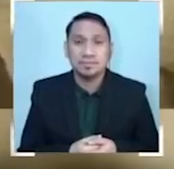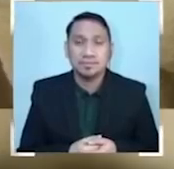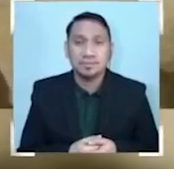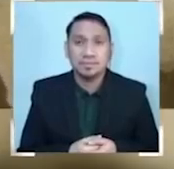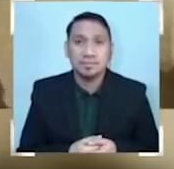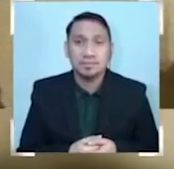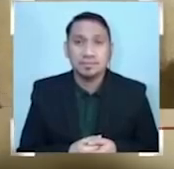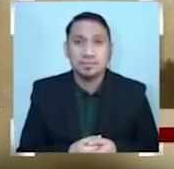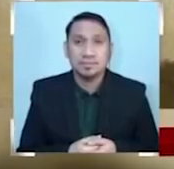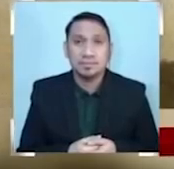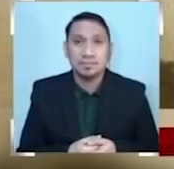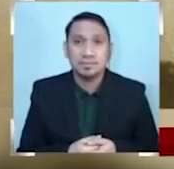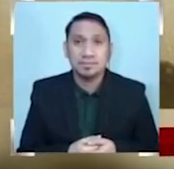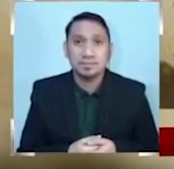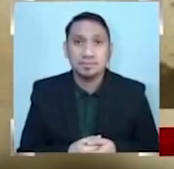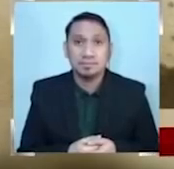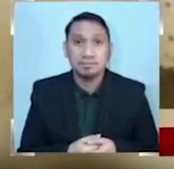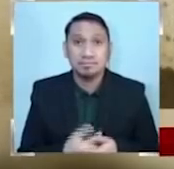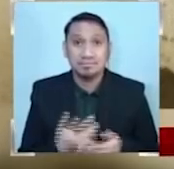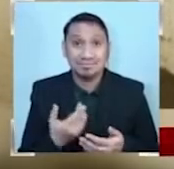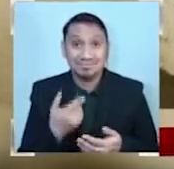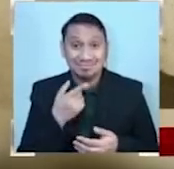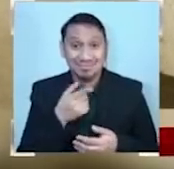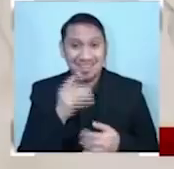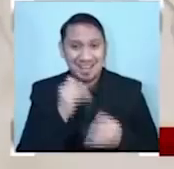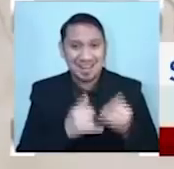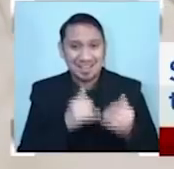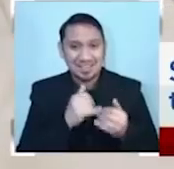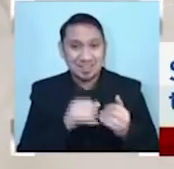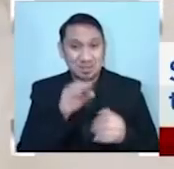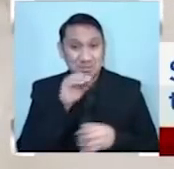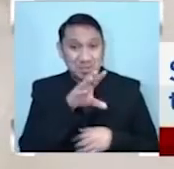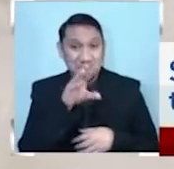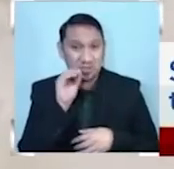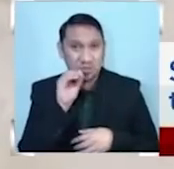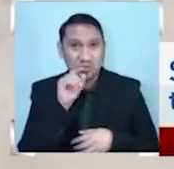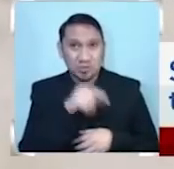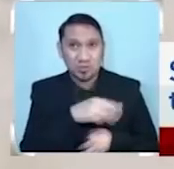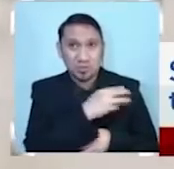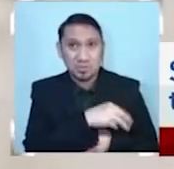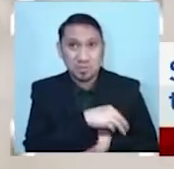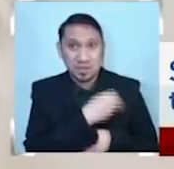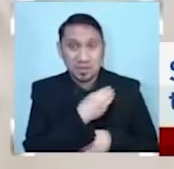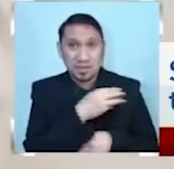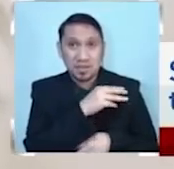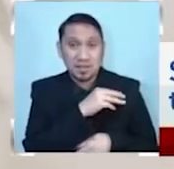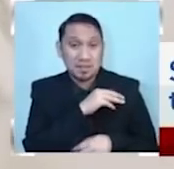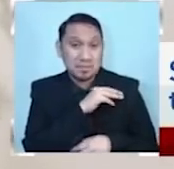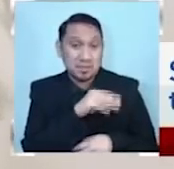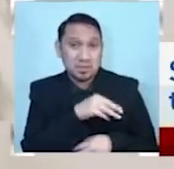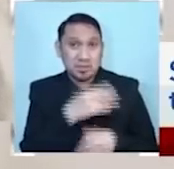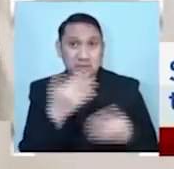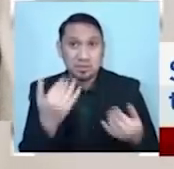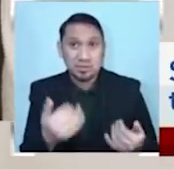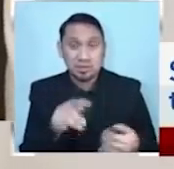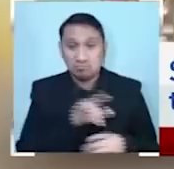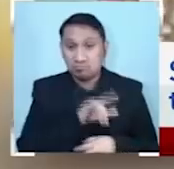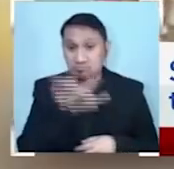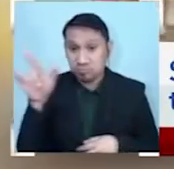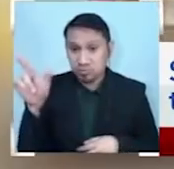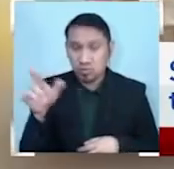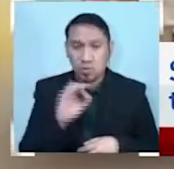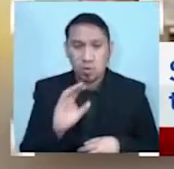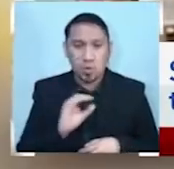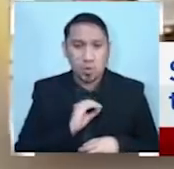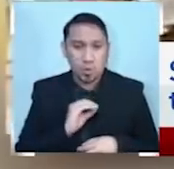Ito ang mga huling kuha sa doktor na si Dreyfus Perlas habang nasa medical mission sa Lanao del Norte. Sa halip na mag-abroad o magtayo ng sariling klinik sa